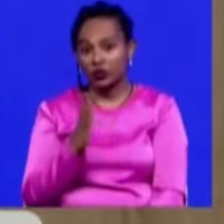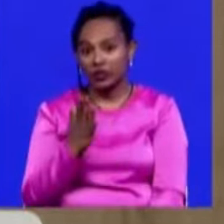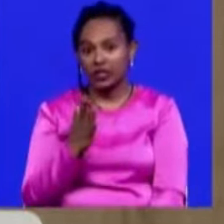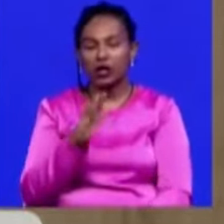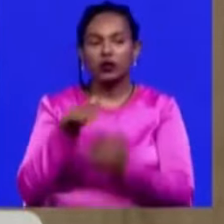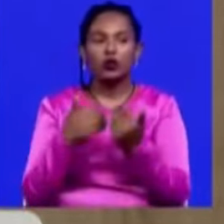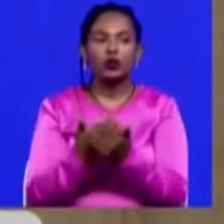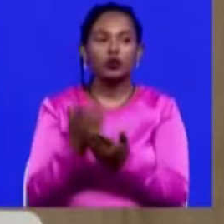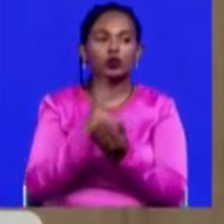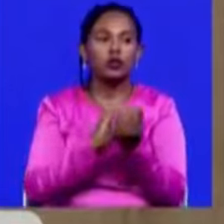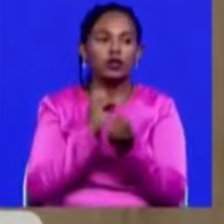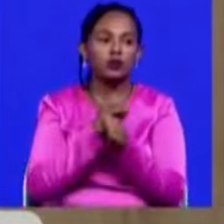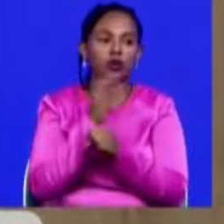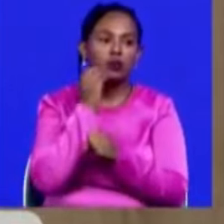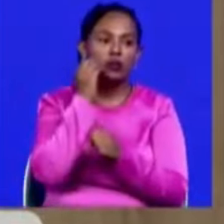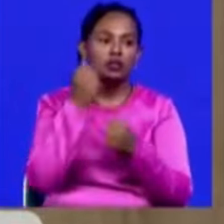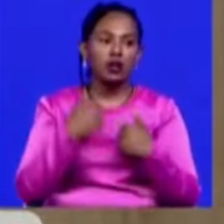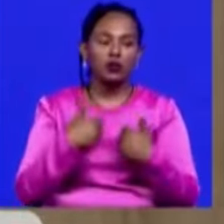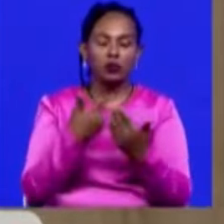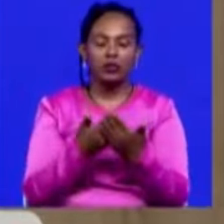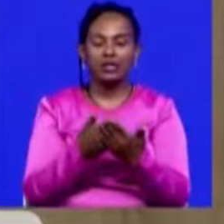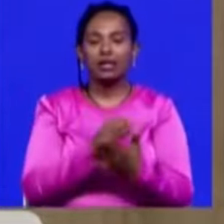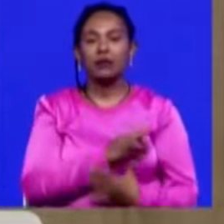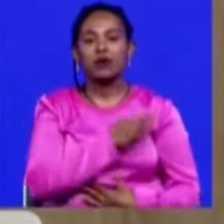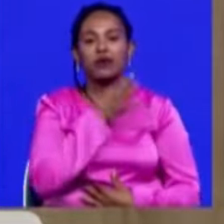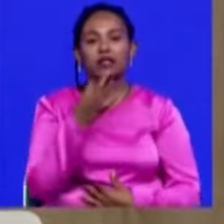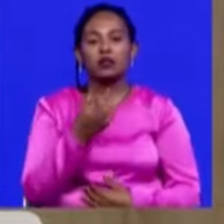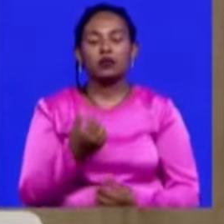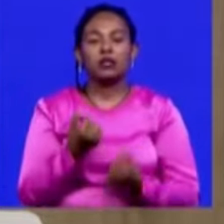ክልል ምክር ቤት ስላለው በዚያ መንፈስ ብትረዱት መልካም ይሆናል።